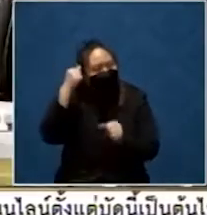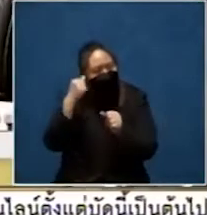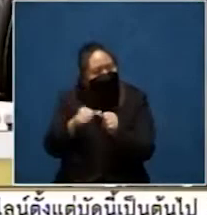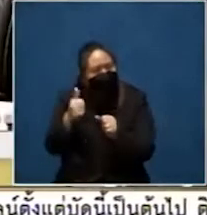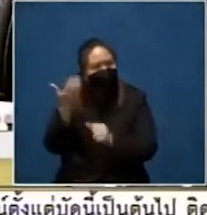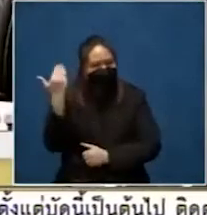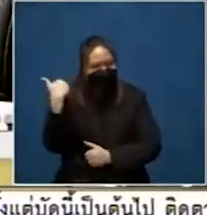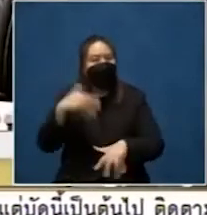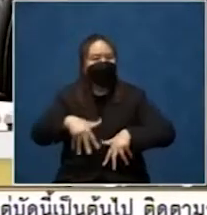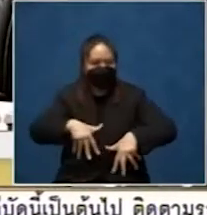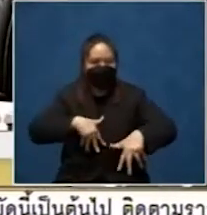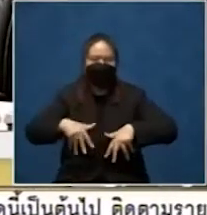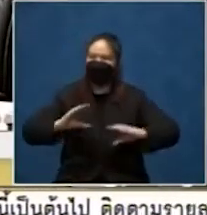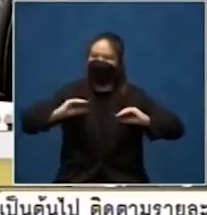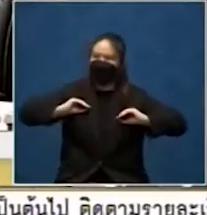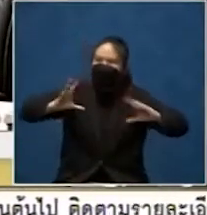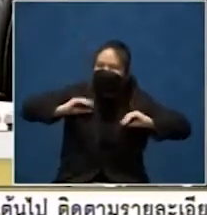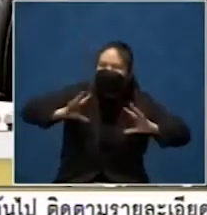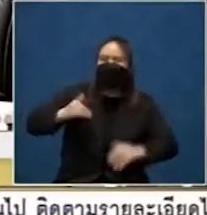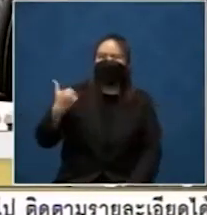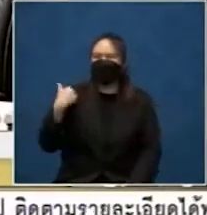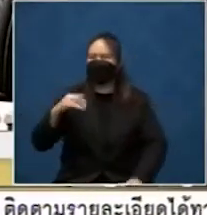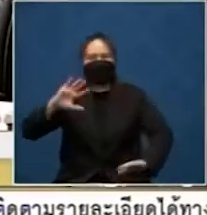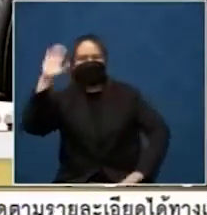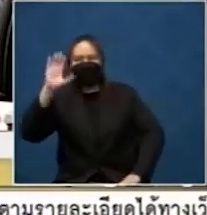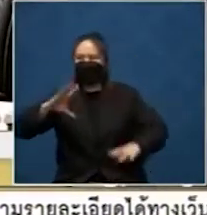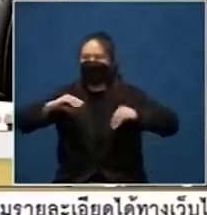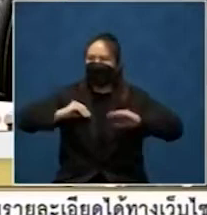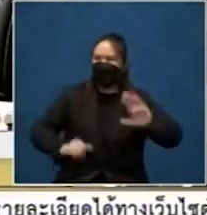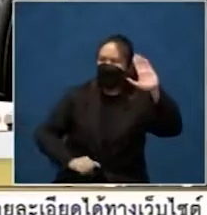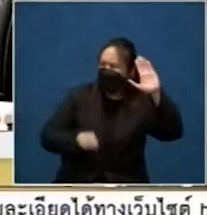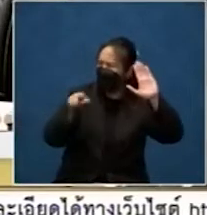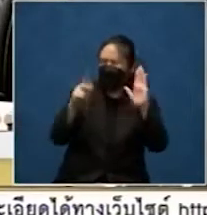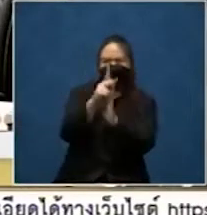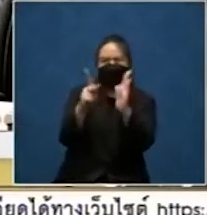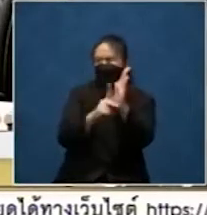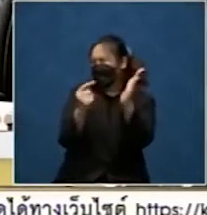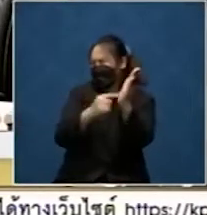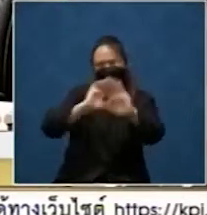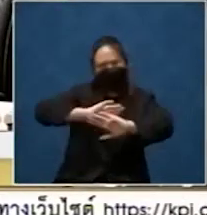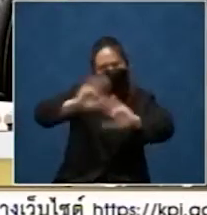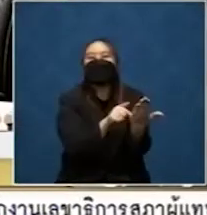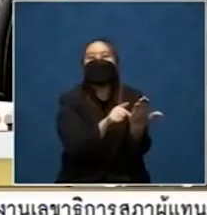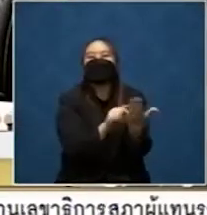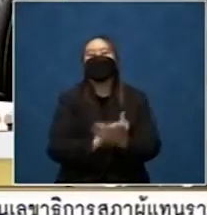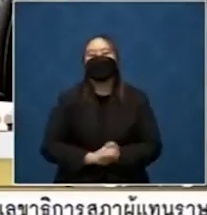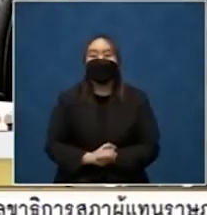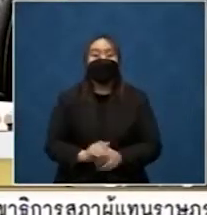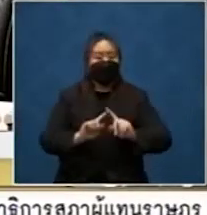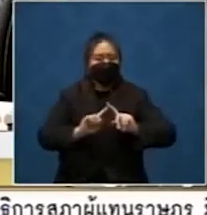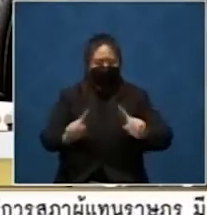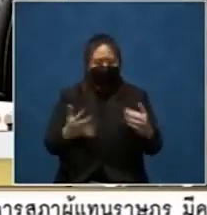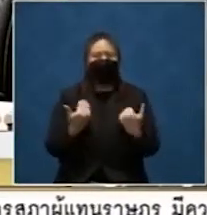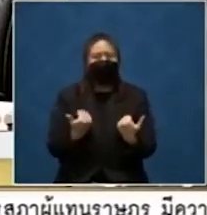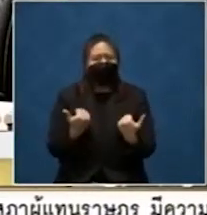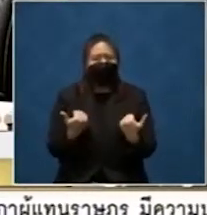ได้มีประชาชนออกมาคัดค้านต่อต้านเรียกร้องให้ยกเลิกกฎหมายเหล่านี้นี่เต็มบ้านเต็มเมืองแต่ณขณะนี้อยากถามท่าน